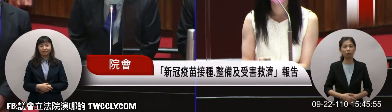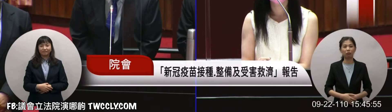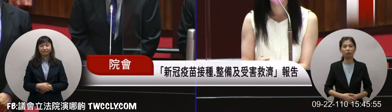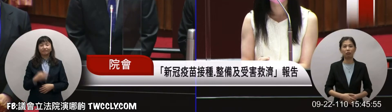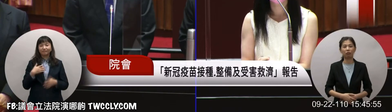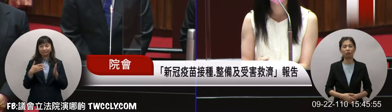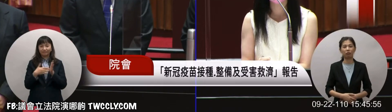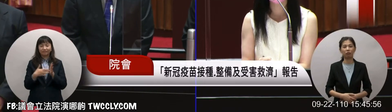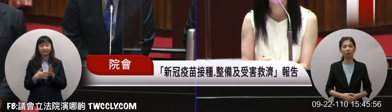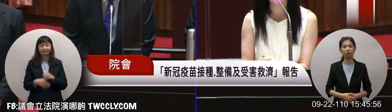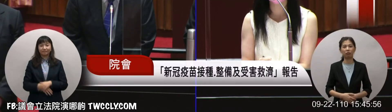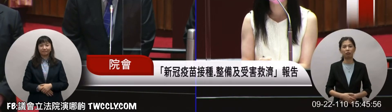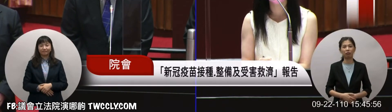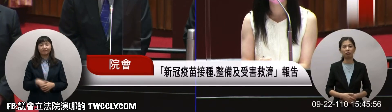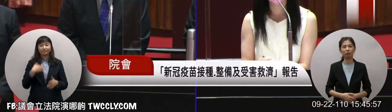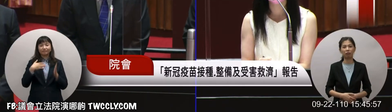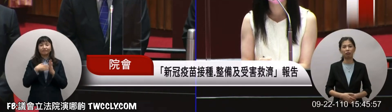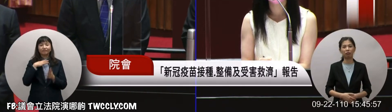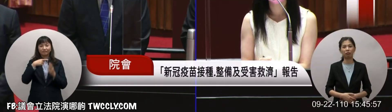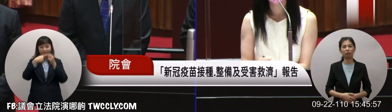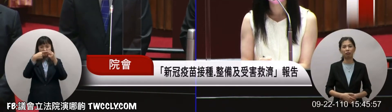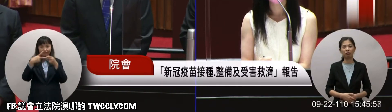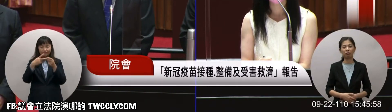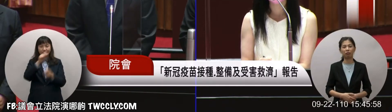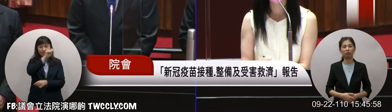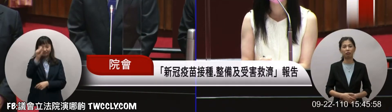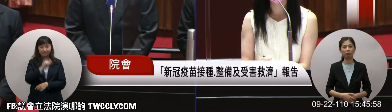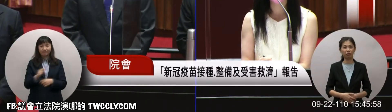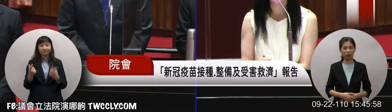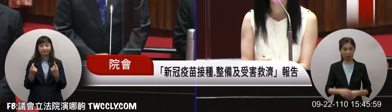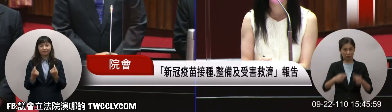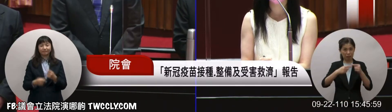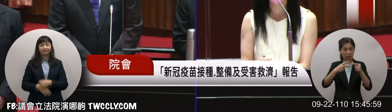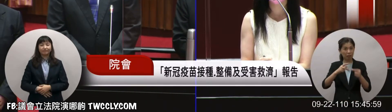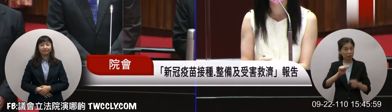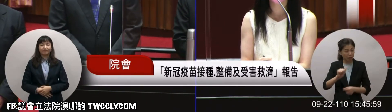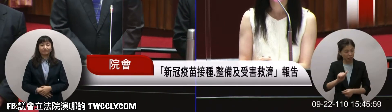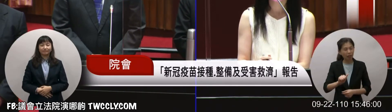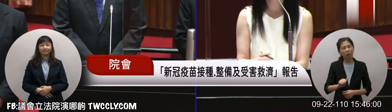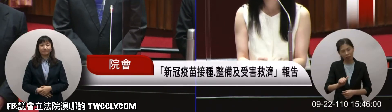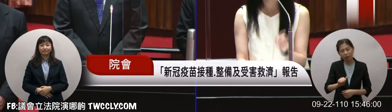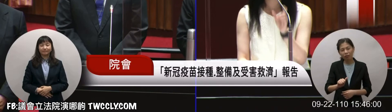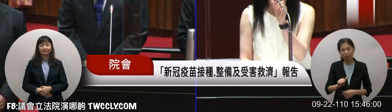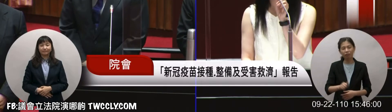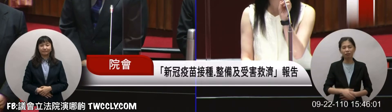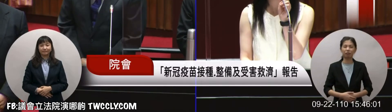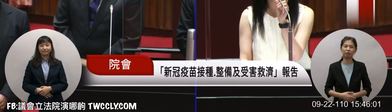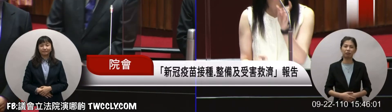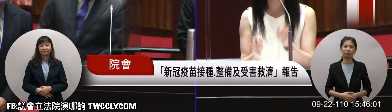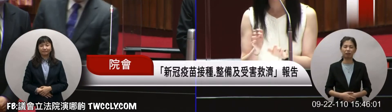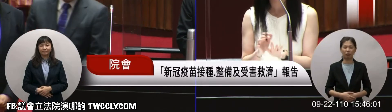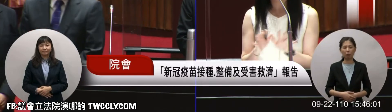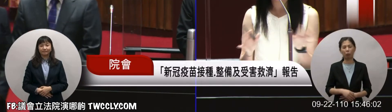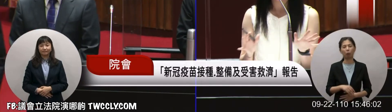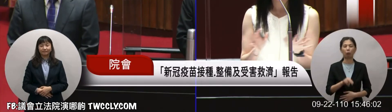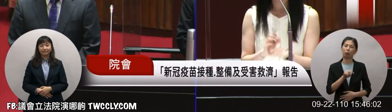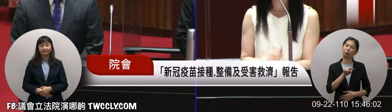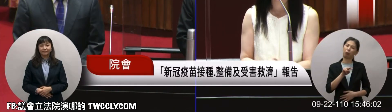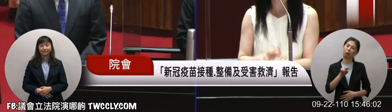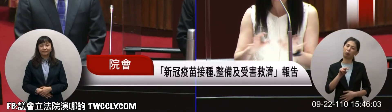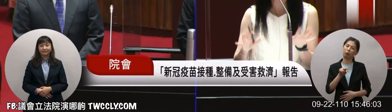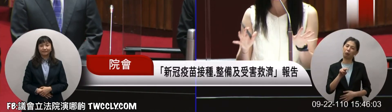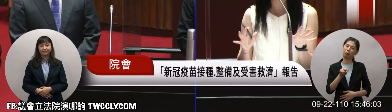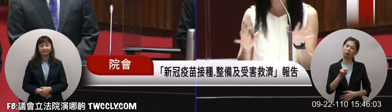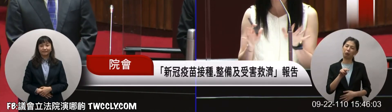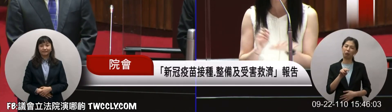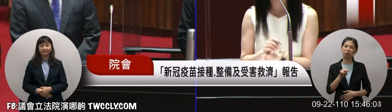我打了。 那你是打什 么？第一季、第二季都打 AZ。 你第一季、第二季都打 AZ 哈。好，所以呢，看起来